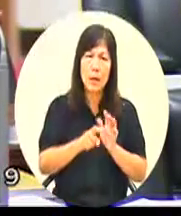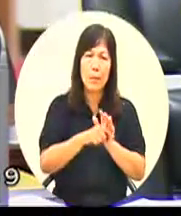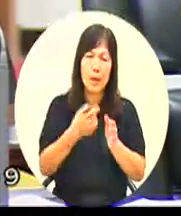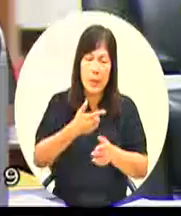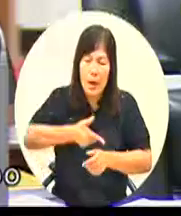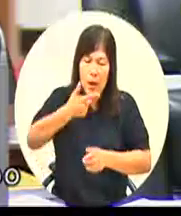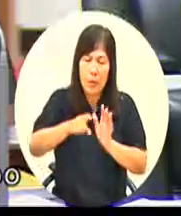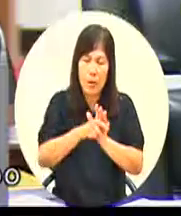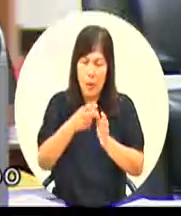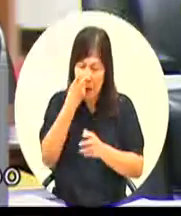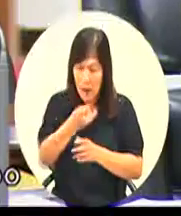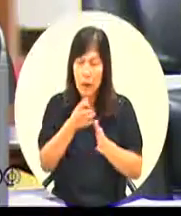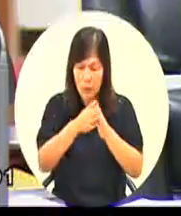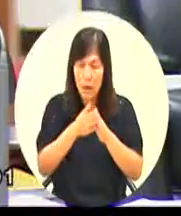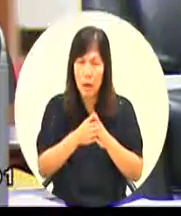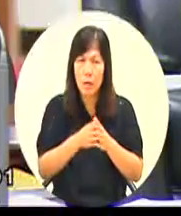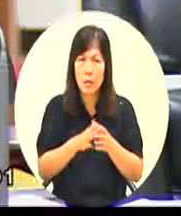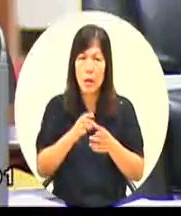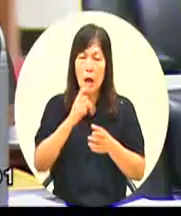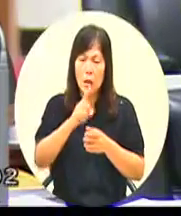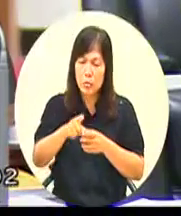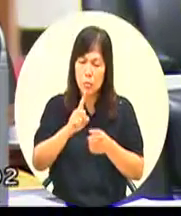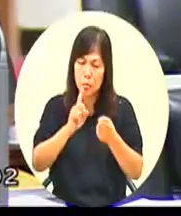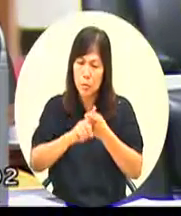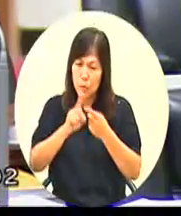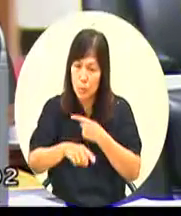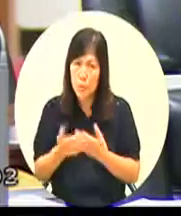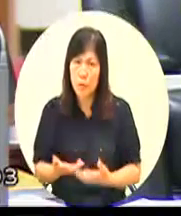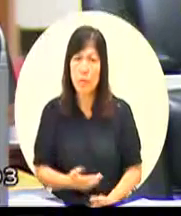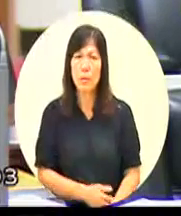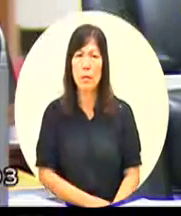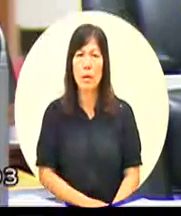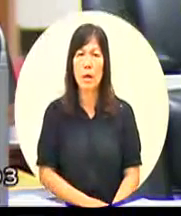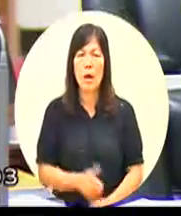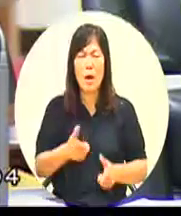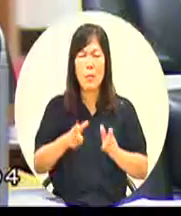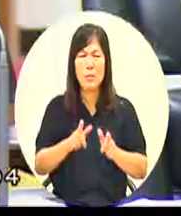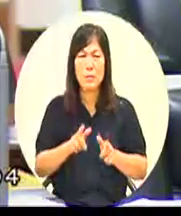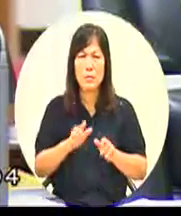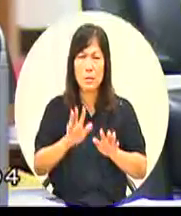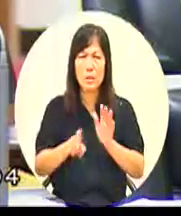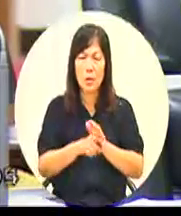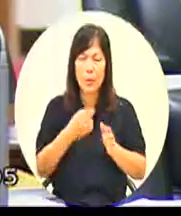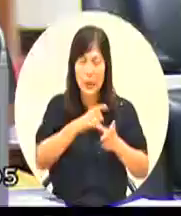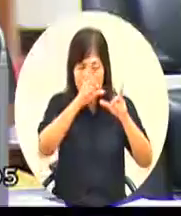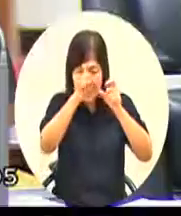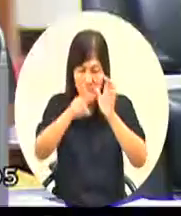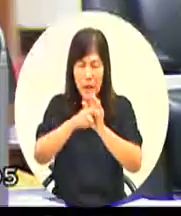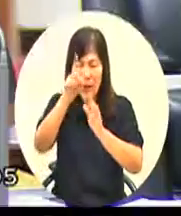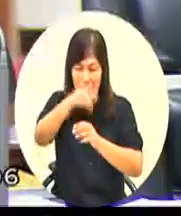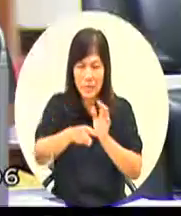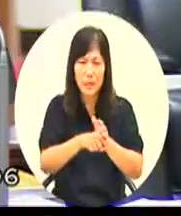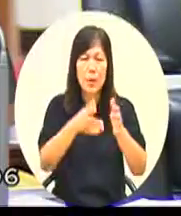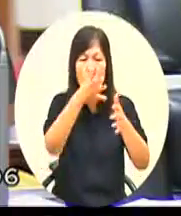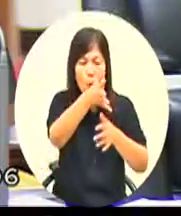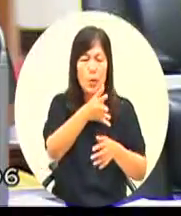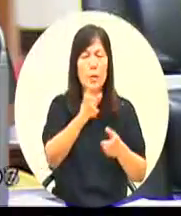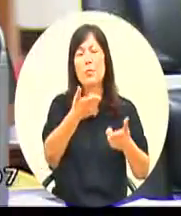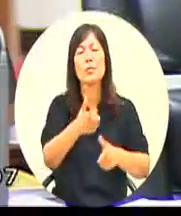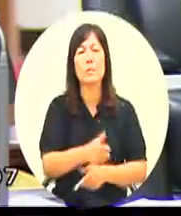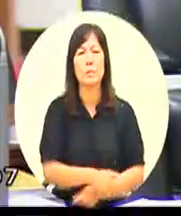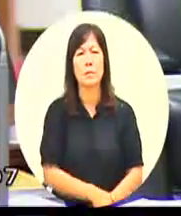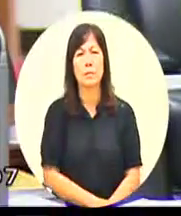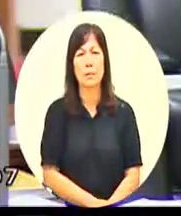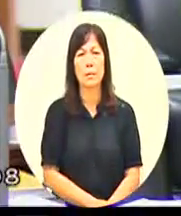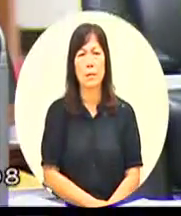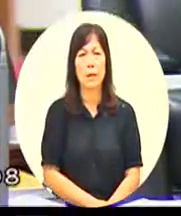赶快去会刊啊，他反映的是对不对呢？我们今天不是说拿了几张照片来就来跟你们讲呢？